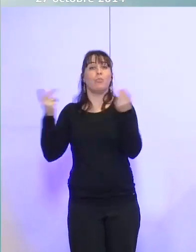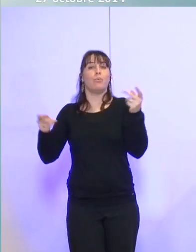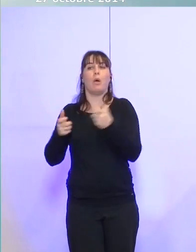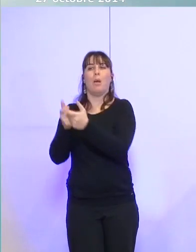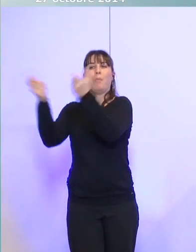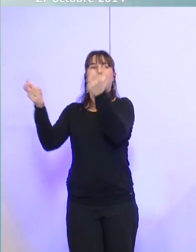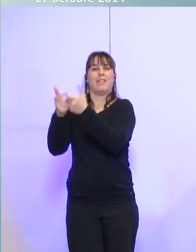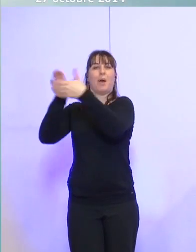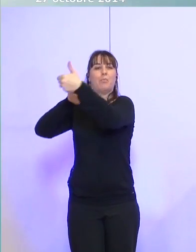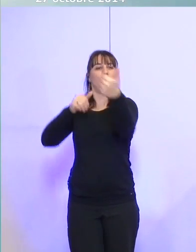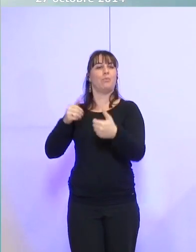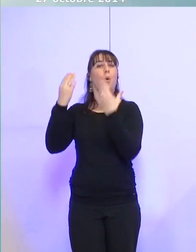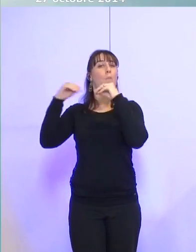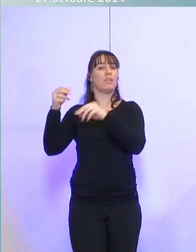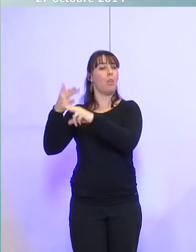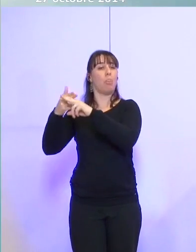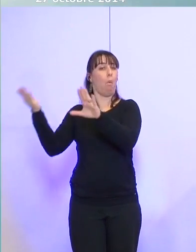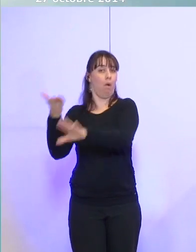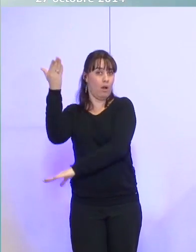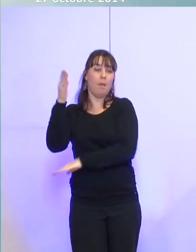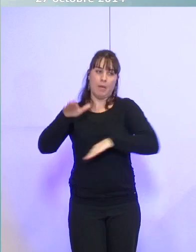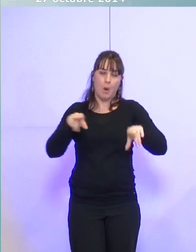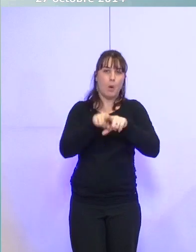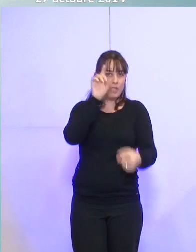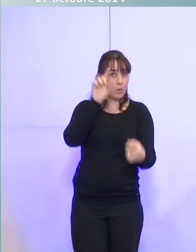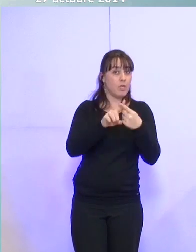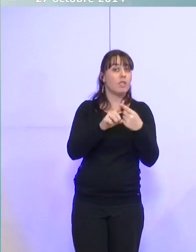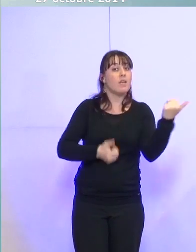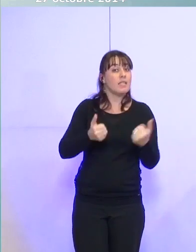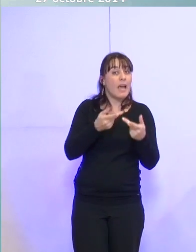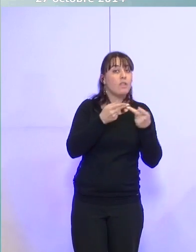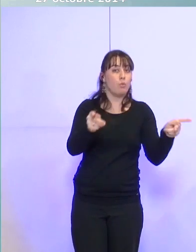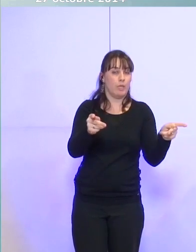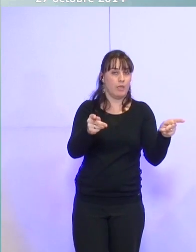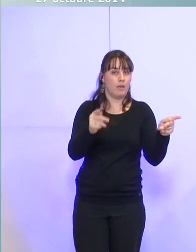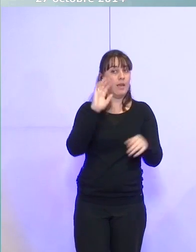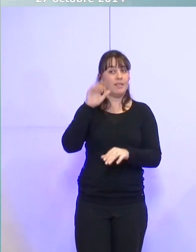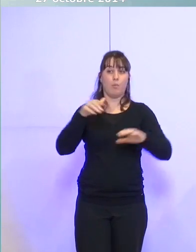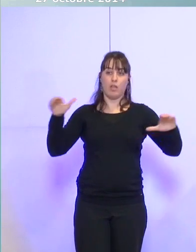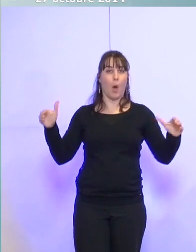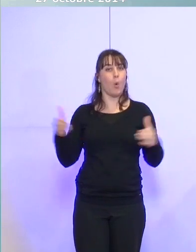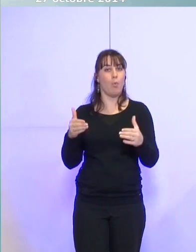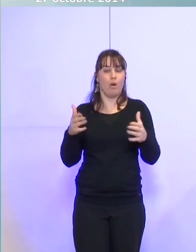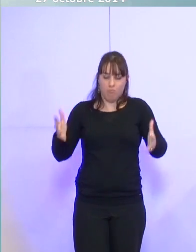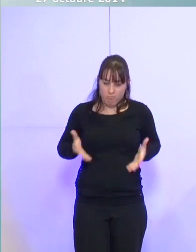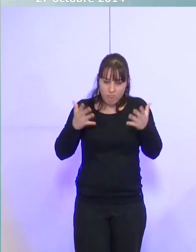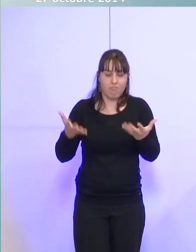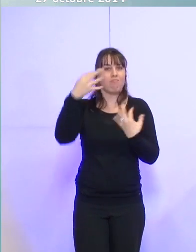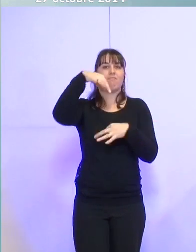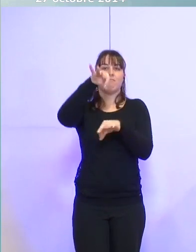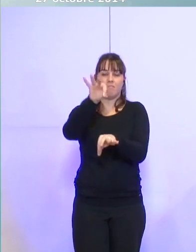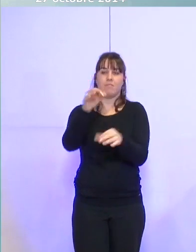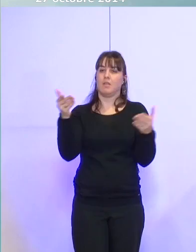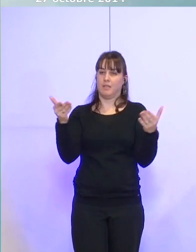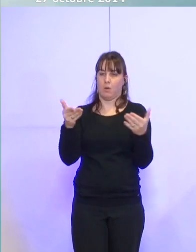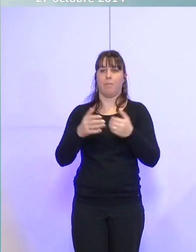commerciaux, et dans une logique de service public. Donc ce que souhaite expérimenter le groupement qui porte ce projet, c'est la mise